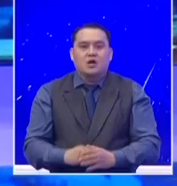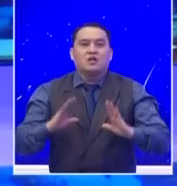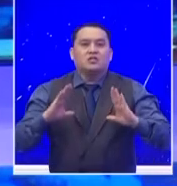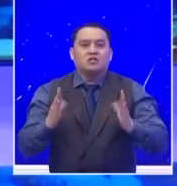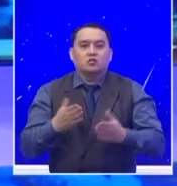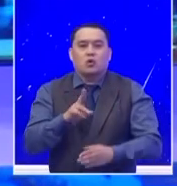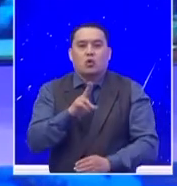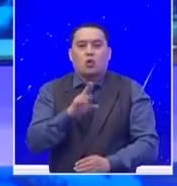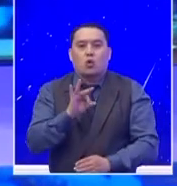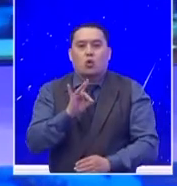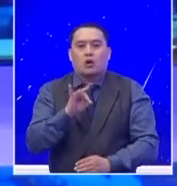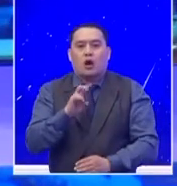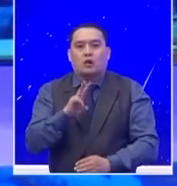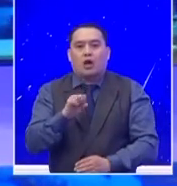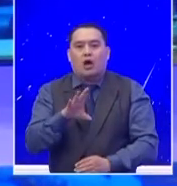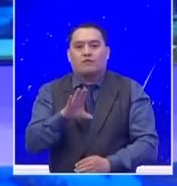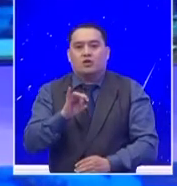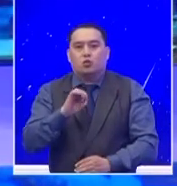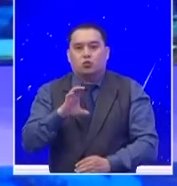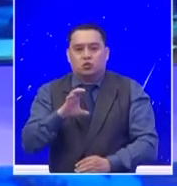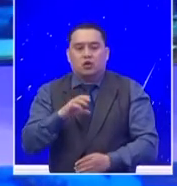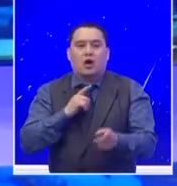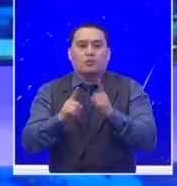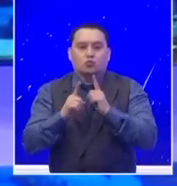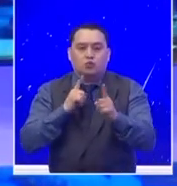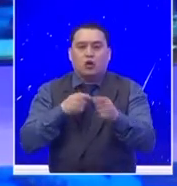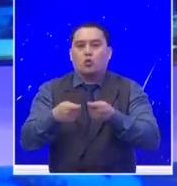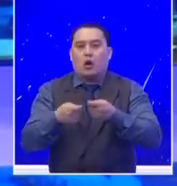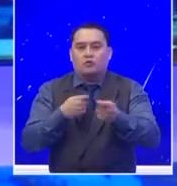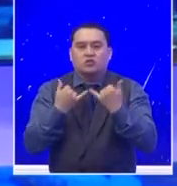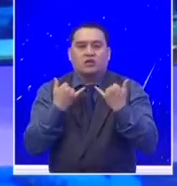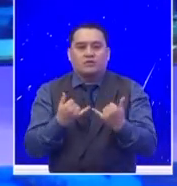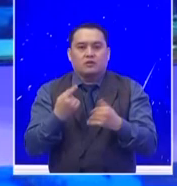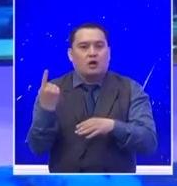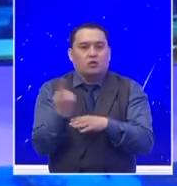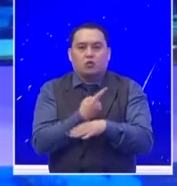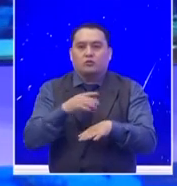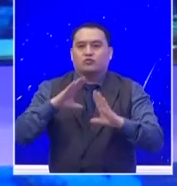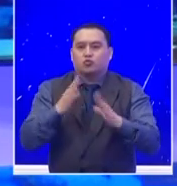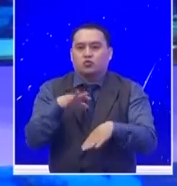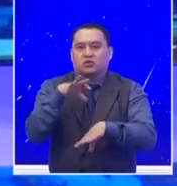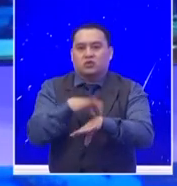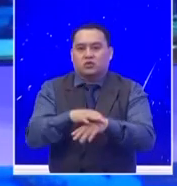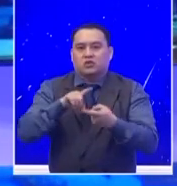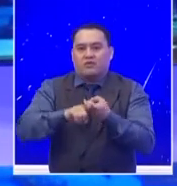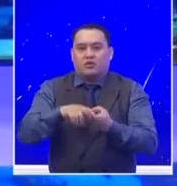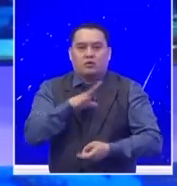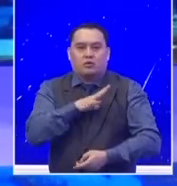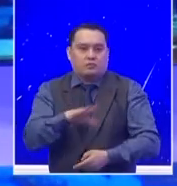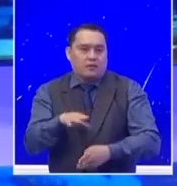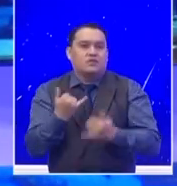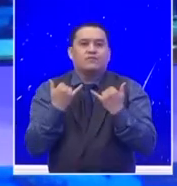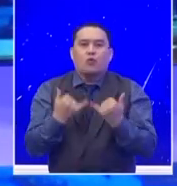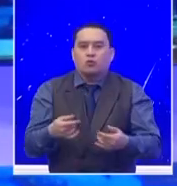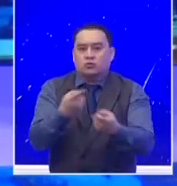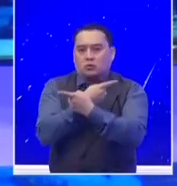Ситуацию с коронавирусом обсуждали на правительственном заседании. На сегодняшний день ни одного случая заражения по стране не зафиксировано.